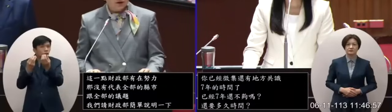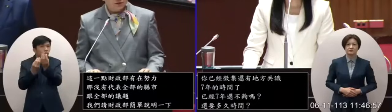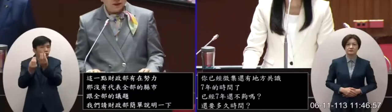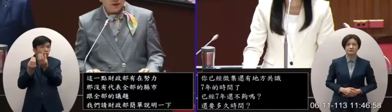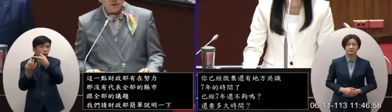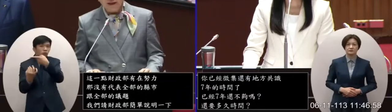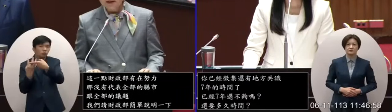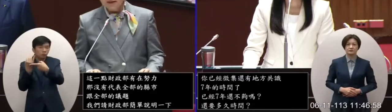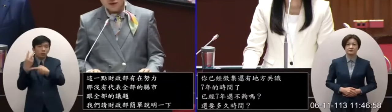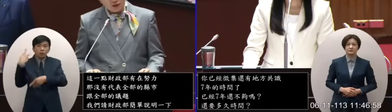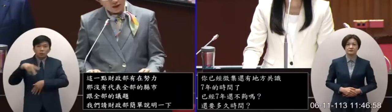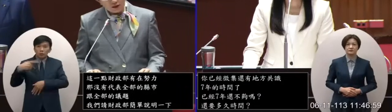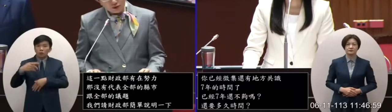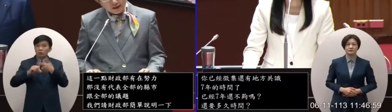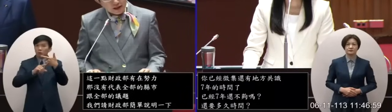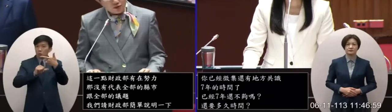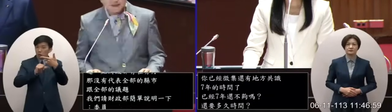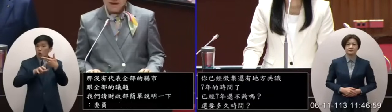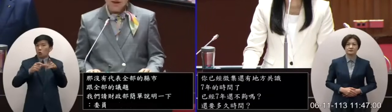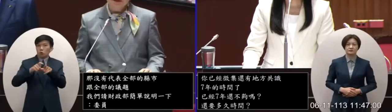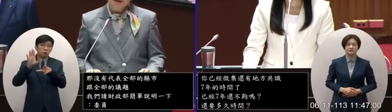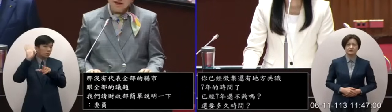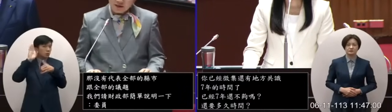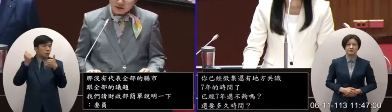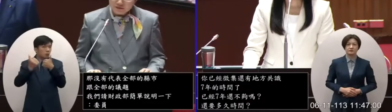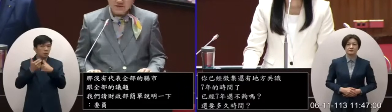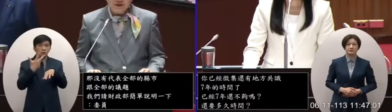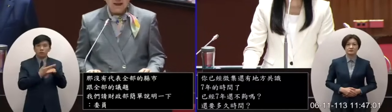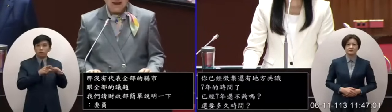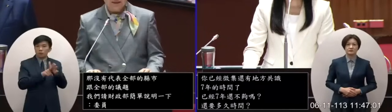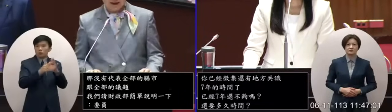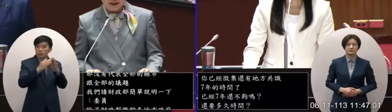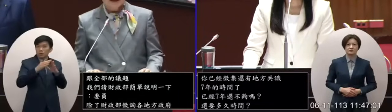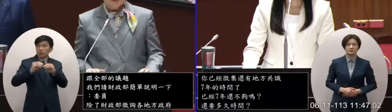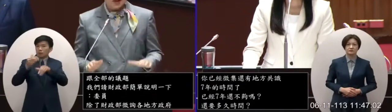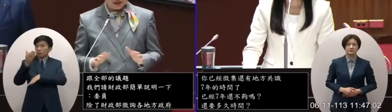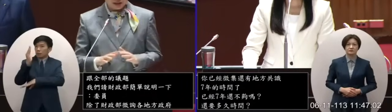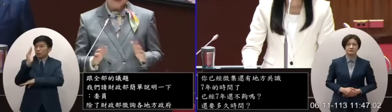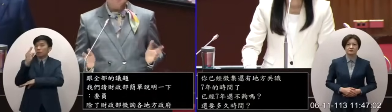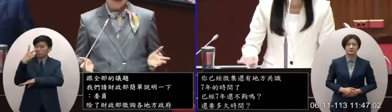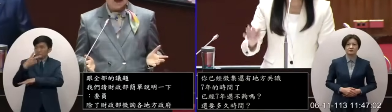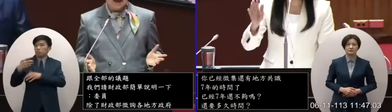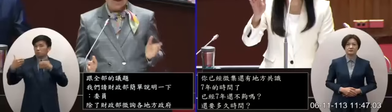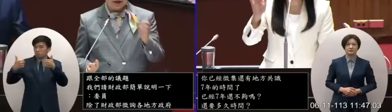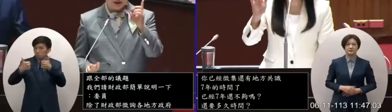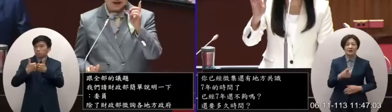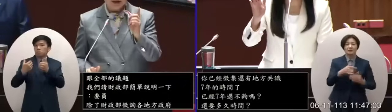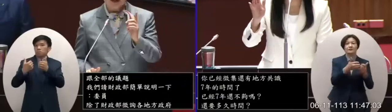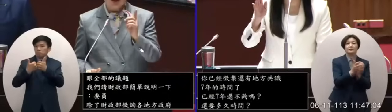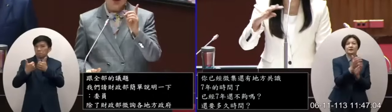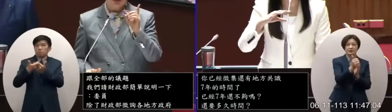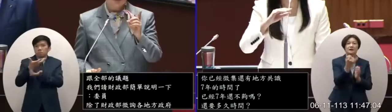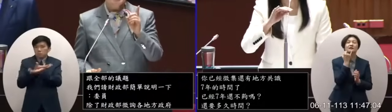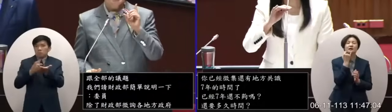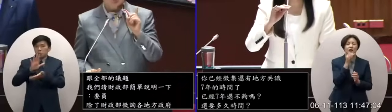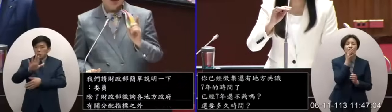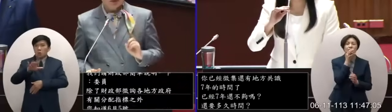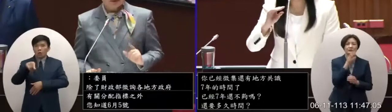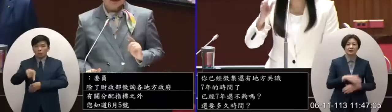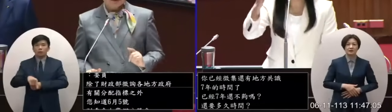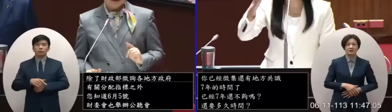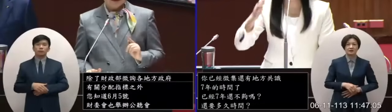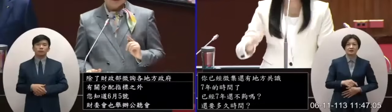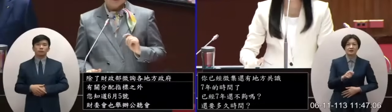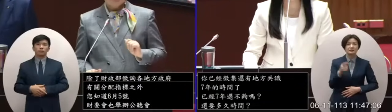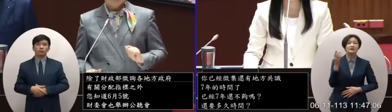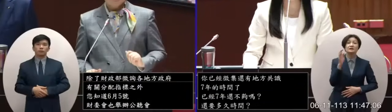也举办了公听会，有专家学者，也有各地方政府来代表来，其实那个意见还是很分歧。 好，部长可以了， 就是、 哦、你大概是